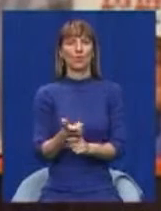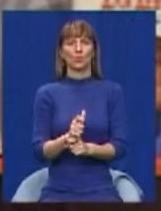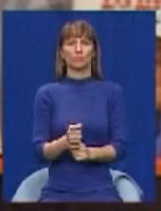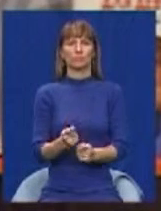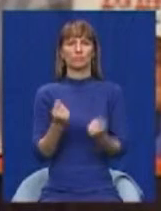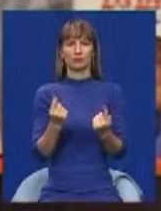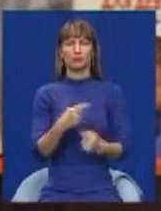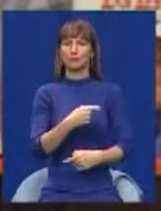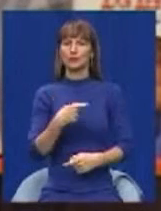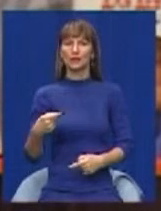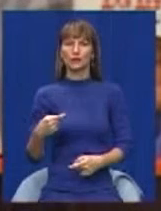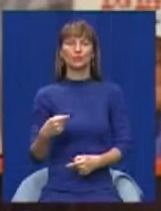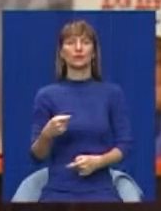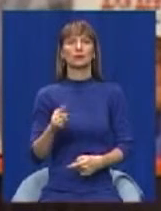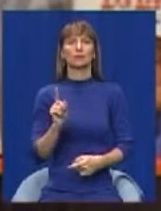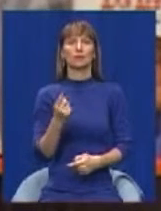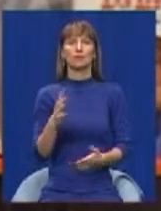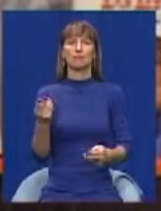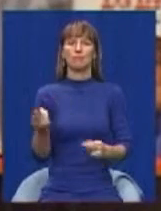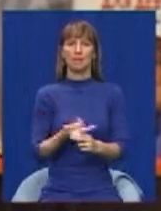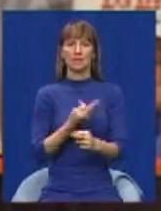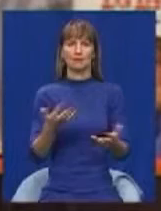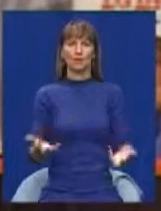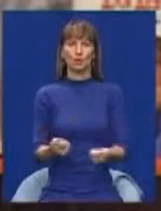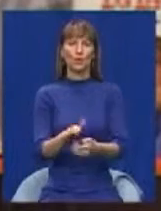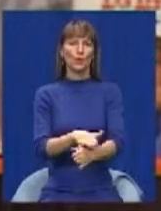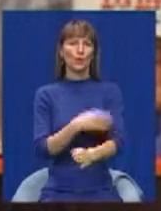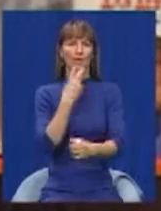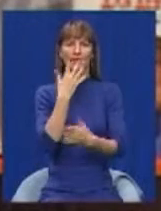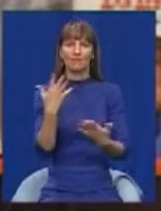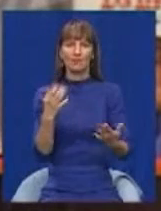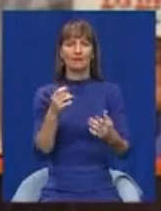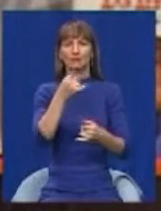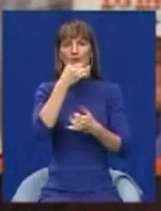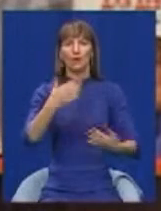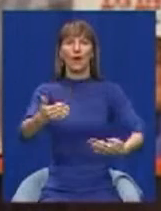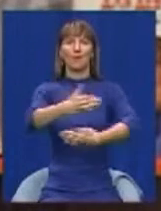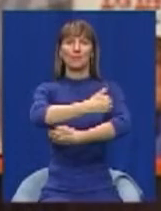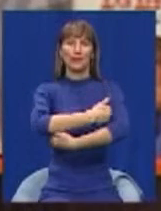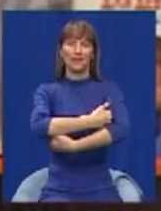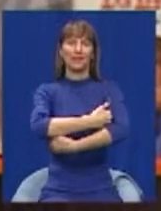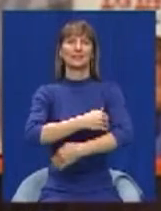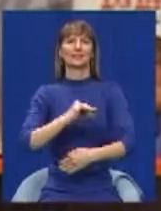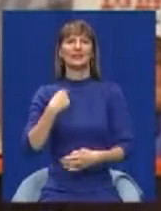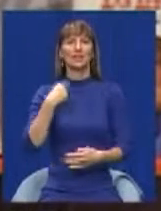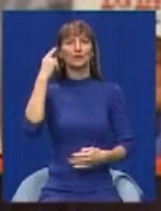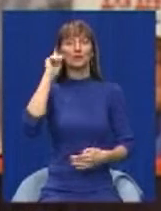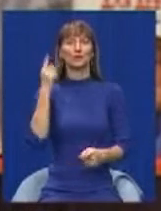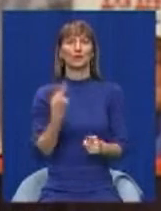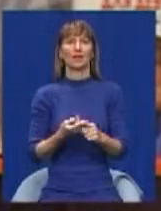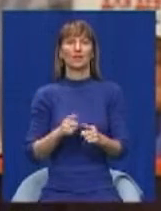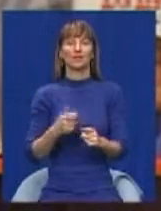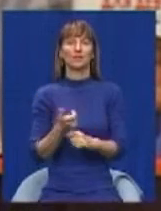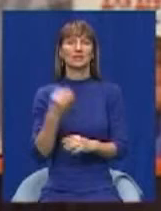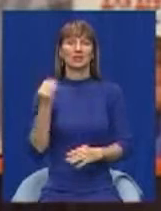большой минус, потому что ты без поддержки, ты их долго не видишь, например, не можешь обнять их. Но я думаю, это также